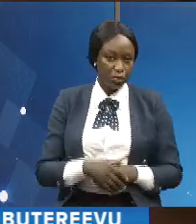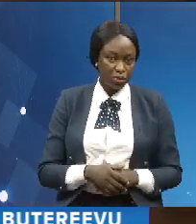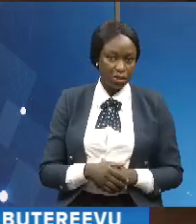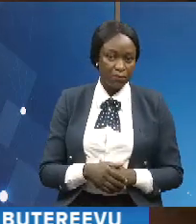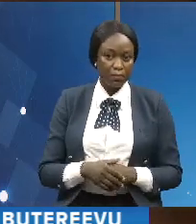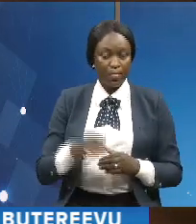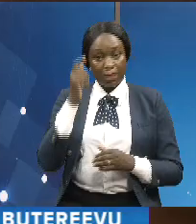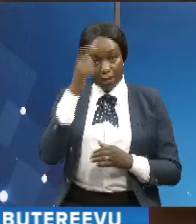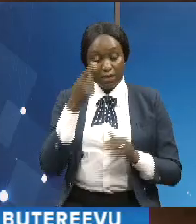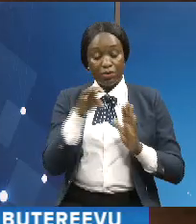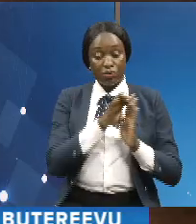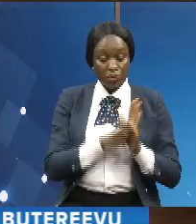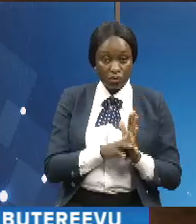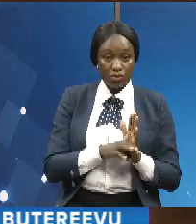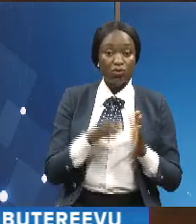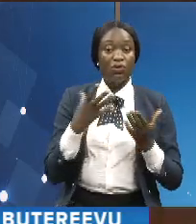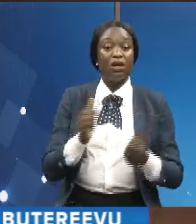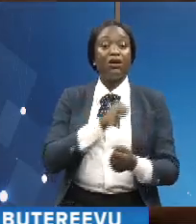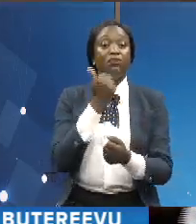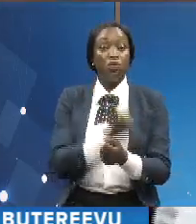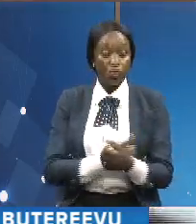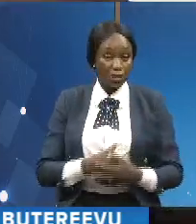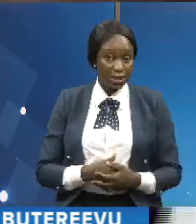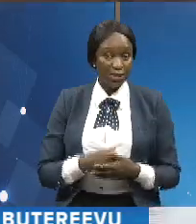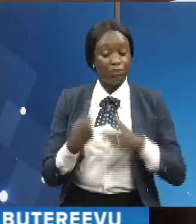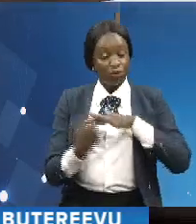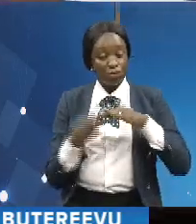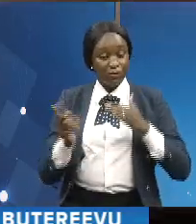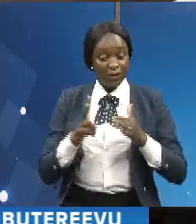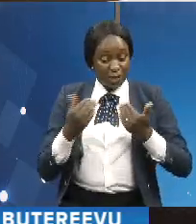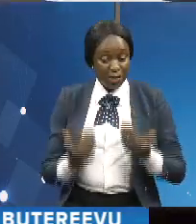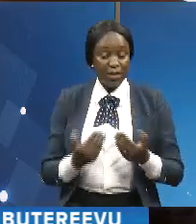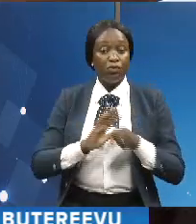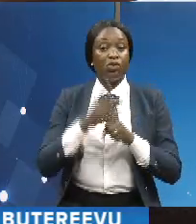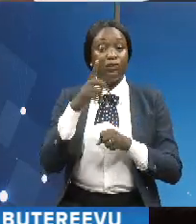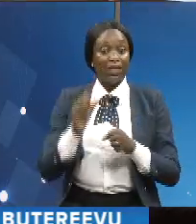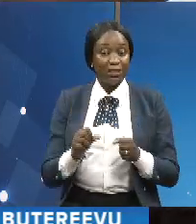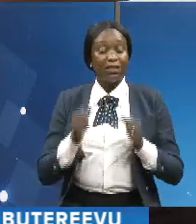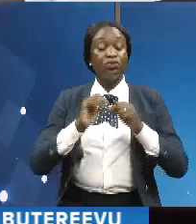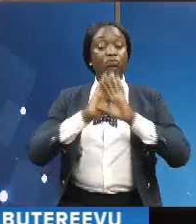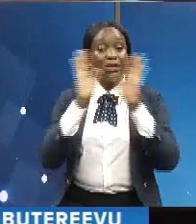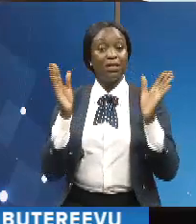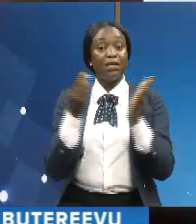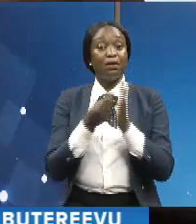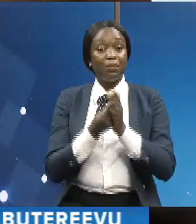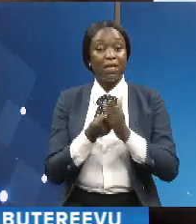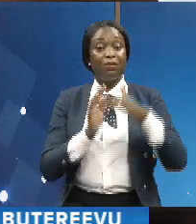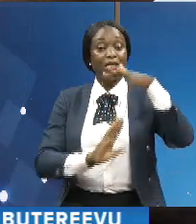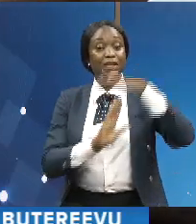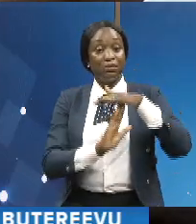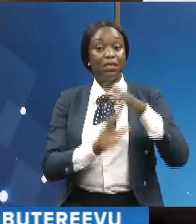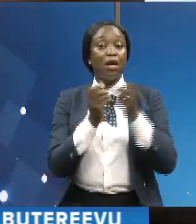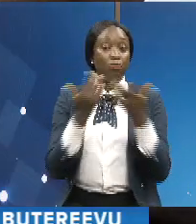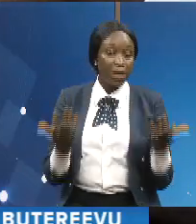erina obuyinza naddala mu biseera nga bino eby'ekirwadde kino ekya COVID-19 okuvaayo n'erambika ensimbi ezitalina kusukkibwa malwaliro